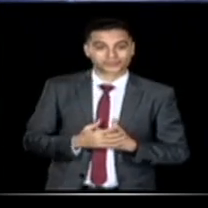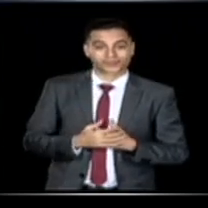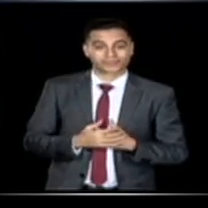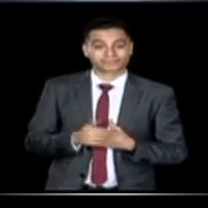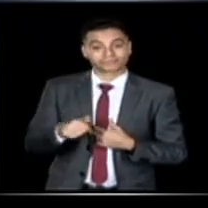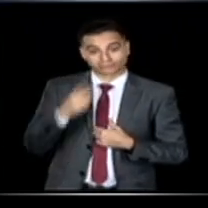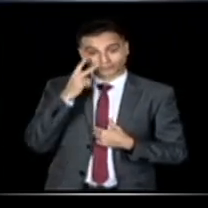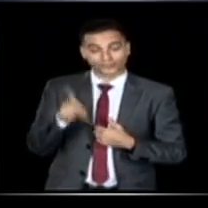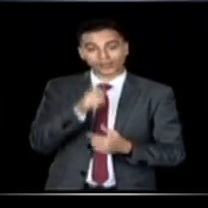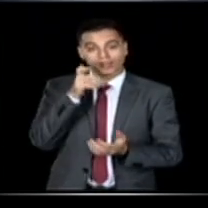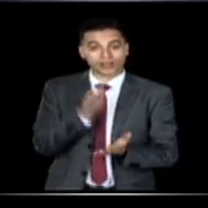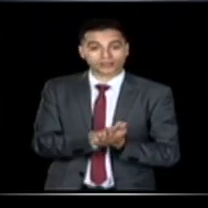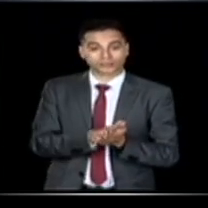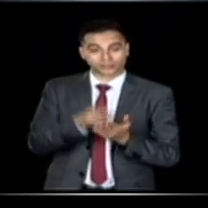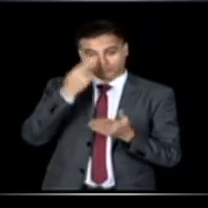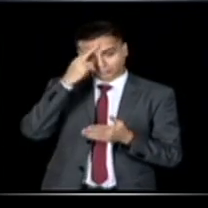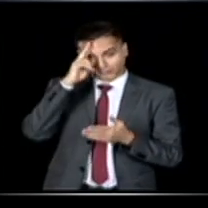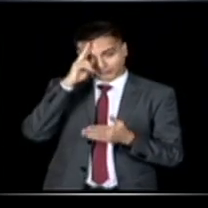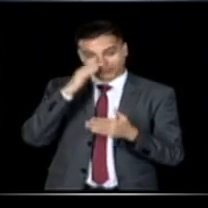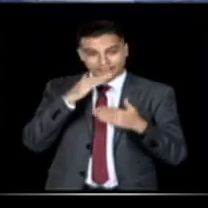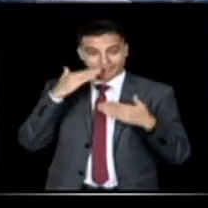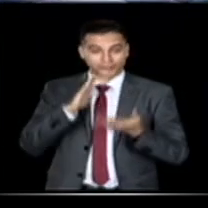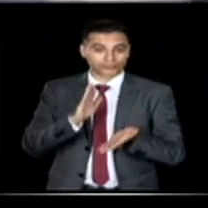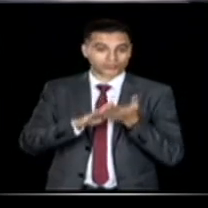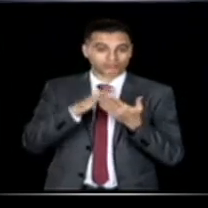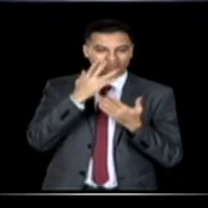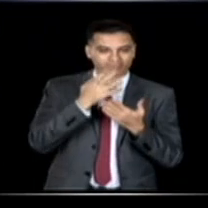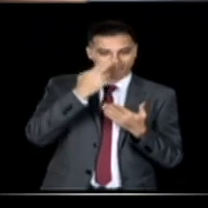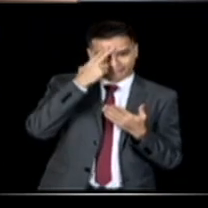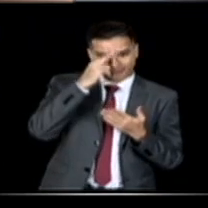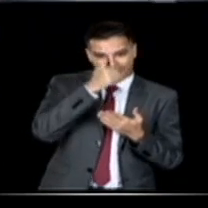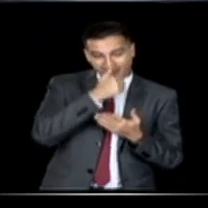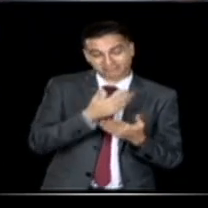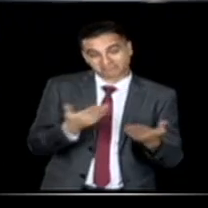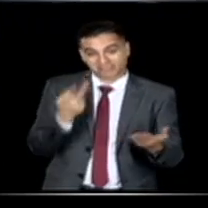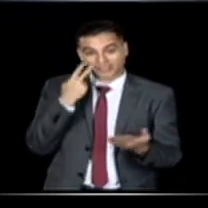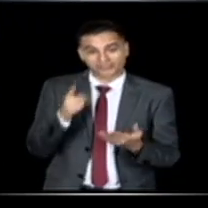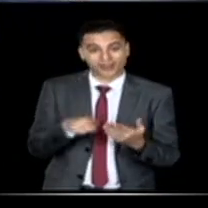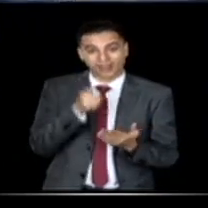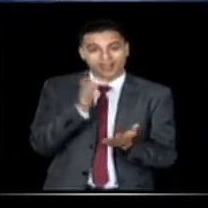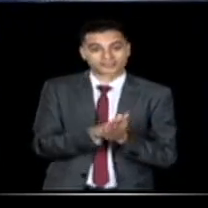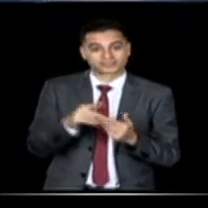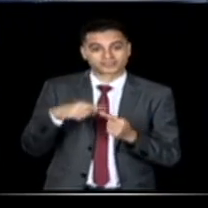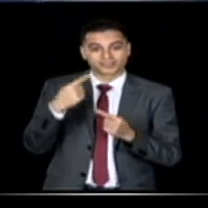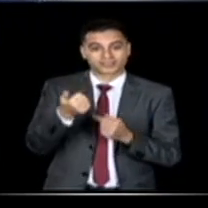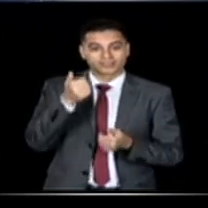خلينا نشوف عدد الحظ هتكشر وهتبتسم لمين؟ نروح نشوف ايه اللي هيحصل مع عدد الحظ.